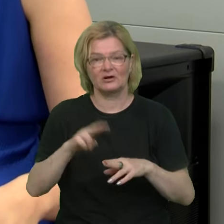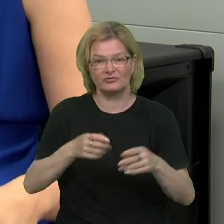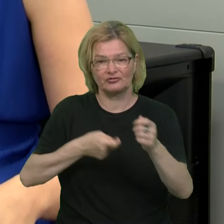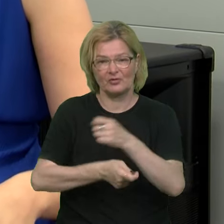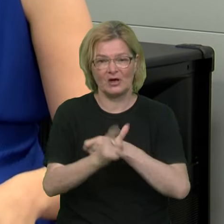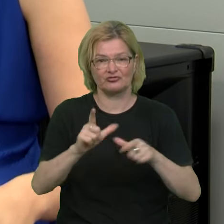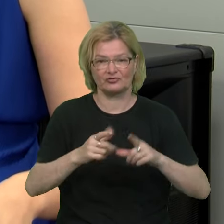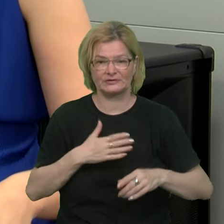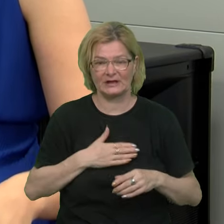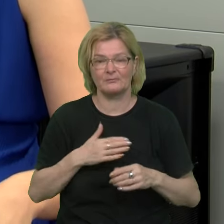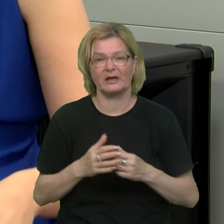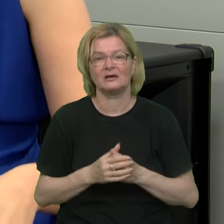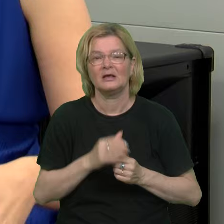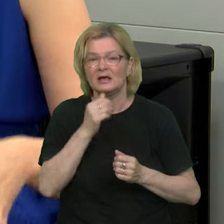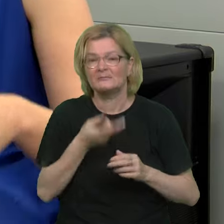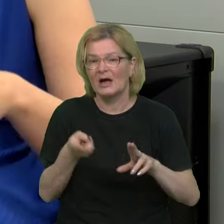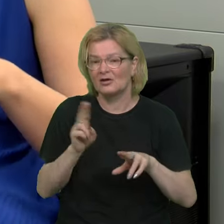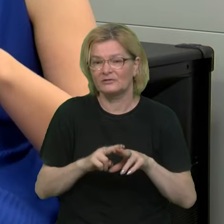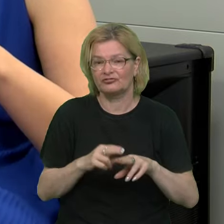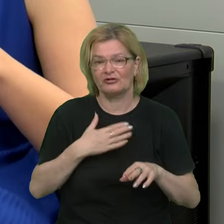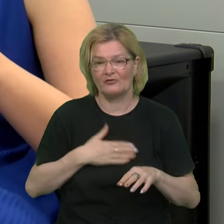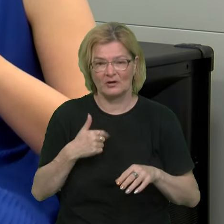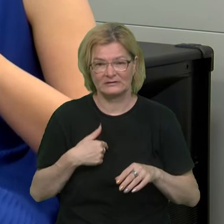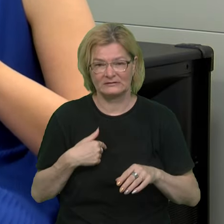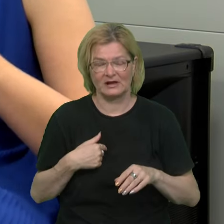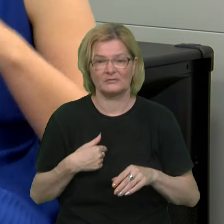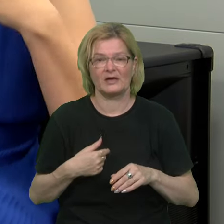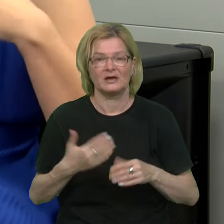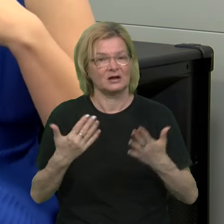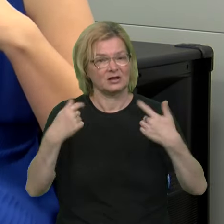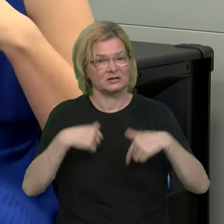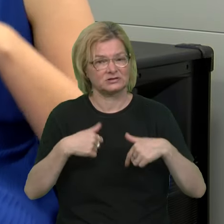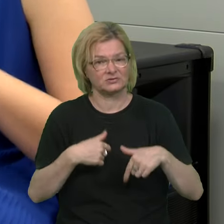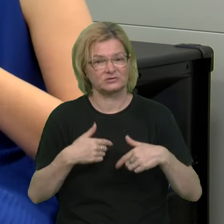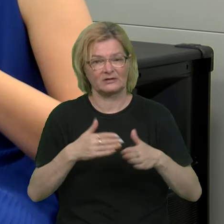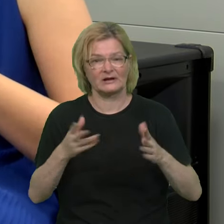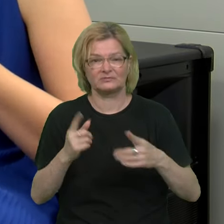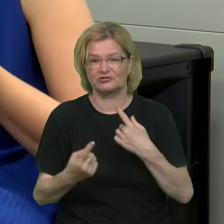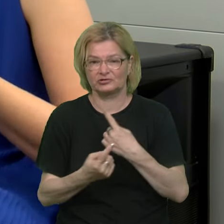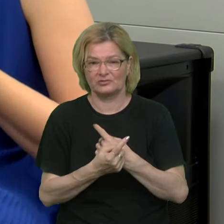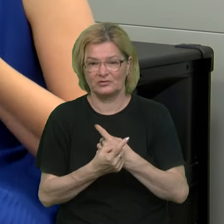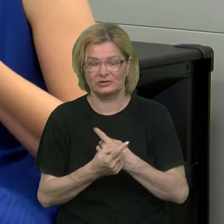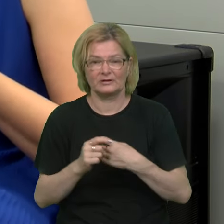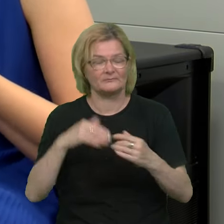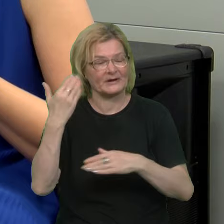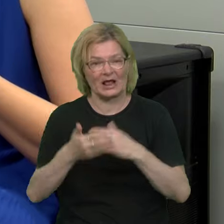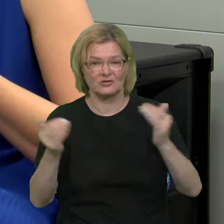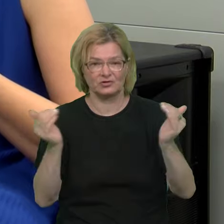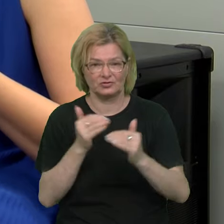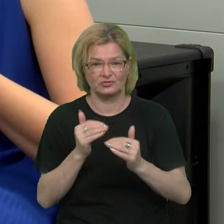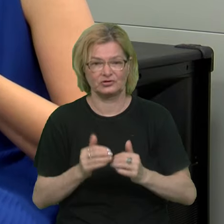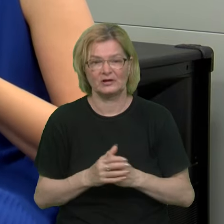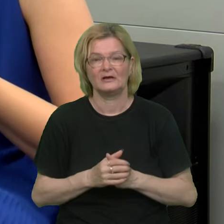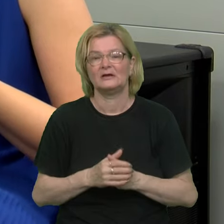da malo više ulažu u sebe i da malo više vole sebe onakve kako jesu iznutra jer ovo vani se može desiti da stvarno